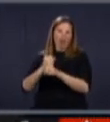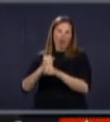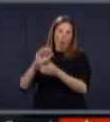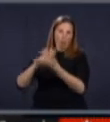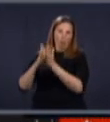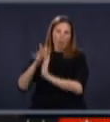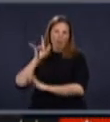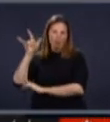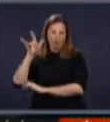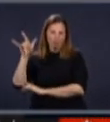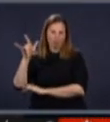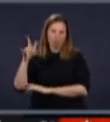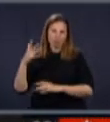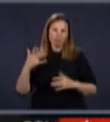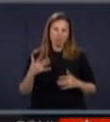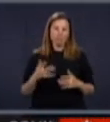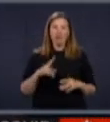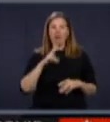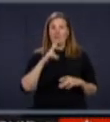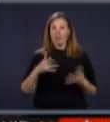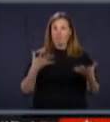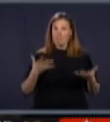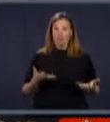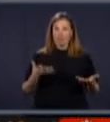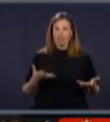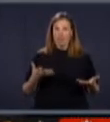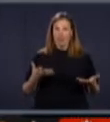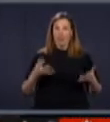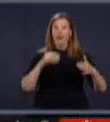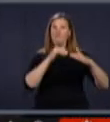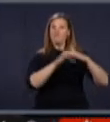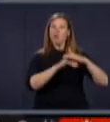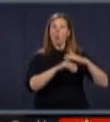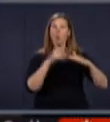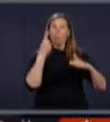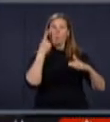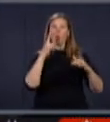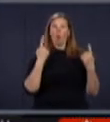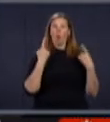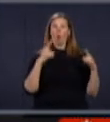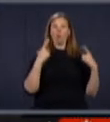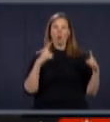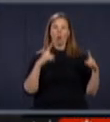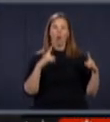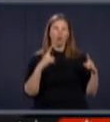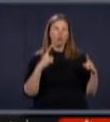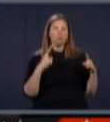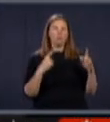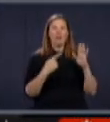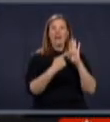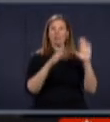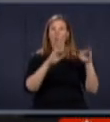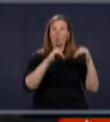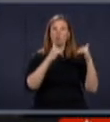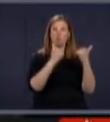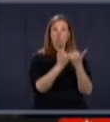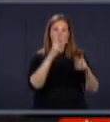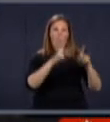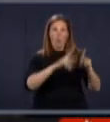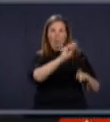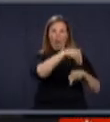a probablement pas du tout assez de fonds dans le fonds d'indemnisation pour rembourser tout le